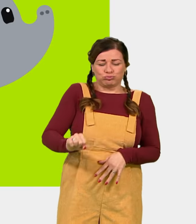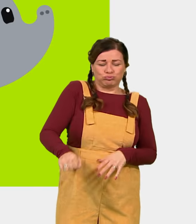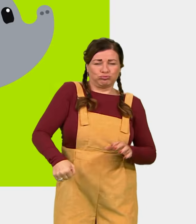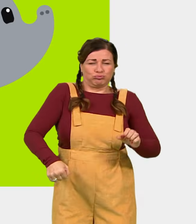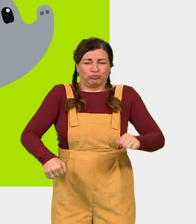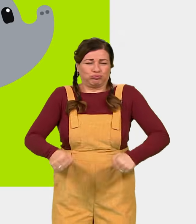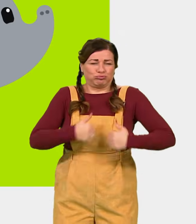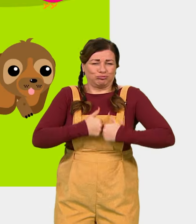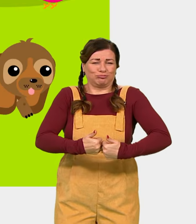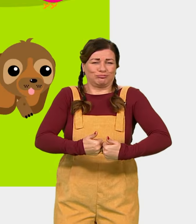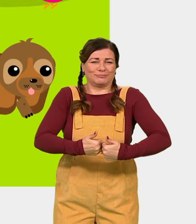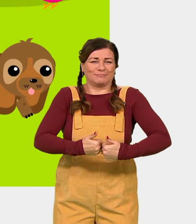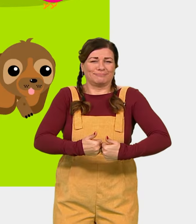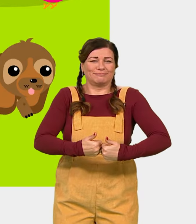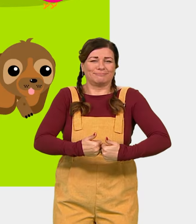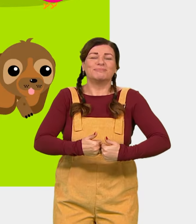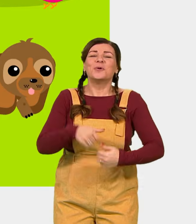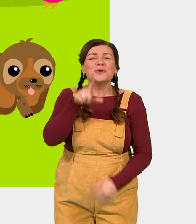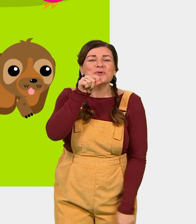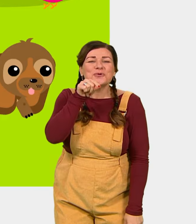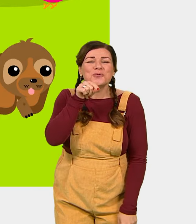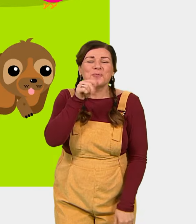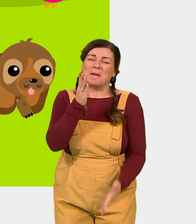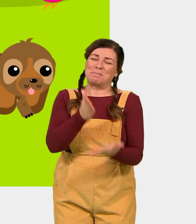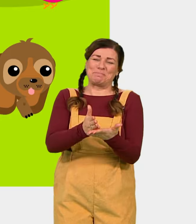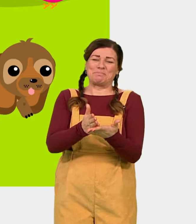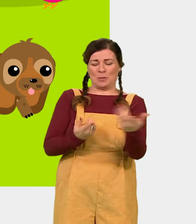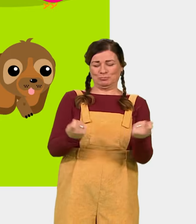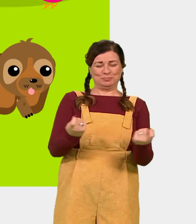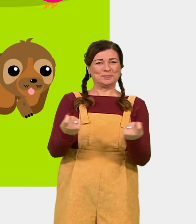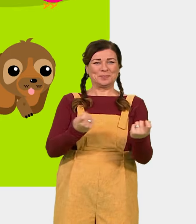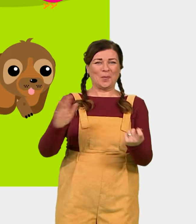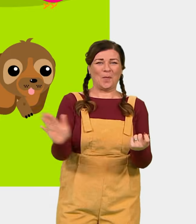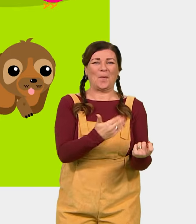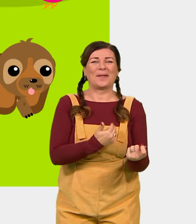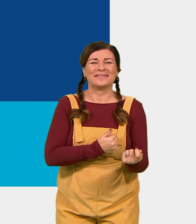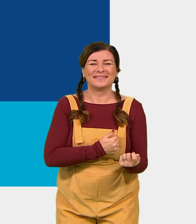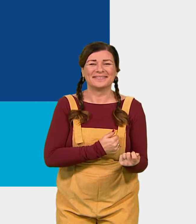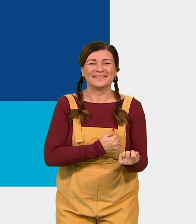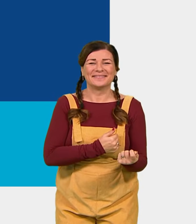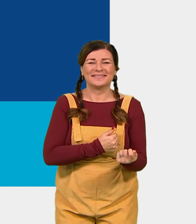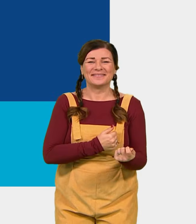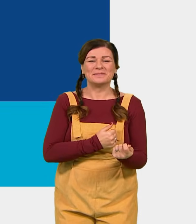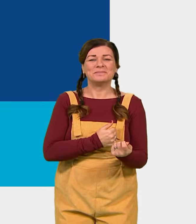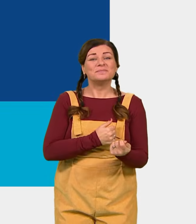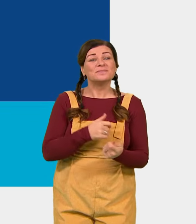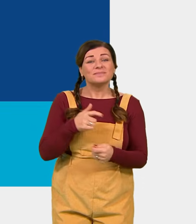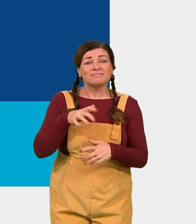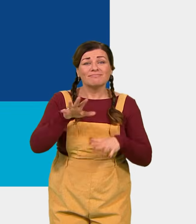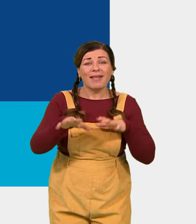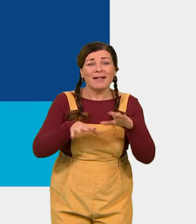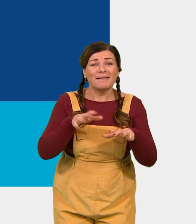mawr caredig, a cyw sy'n cadw trefn ar bawb. Cafodd yr